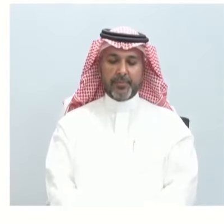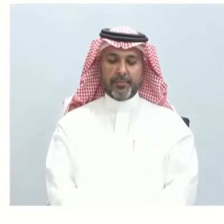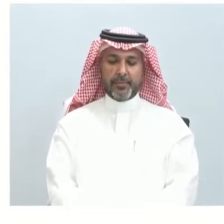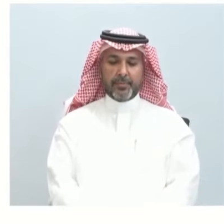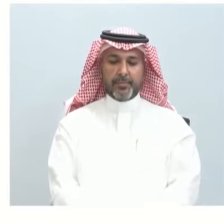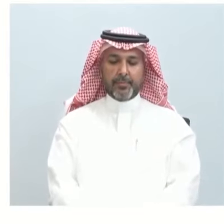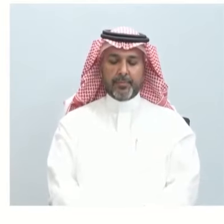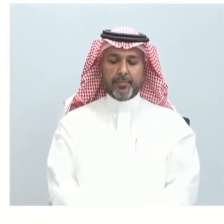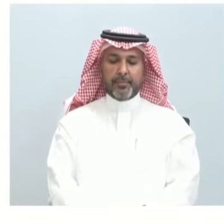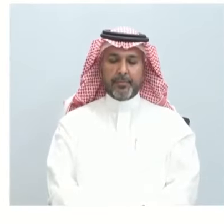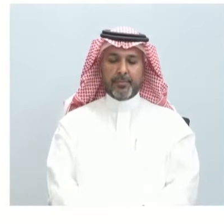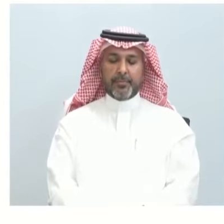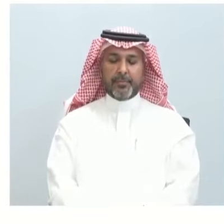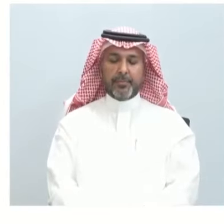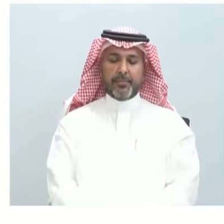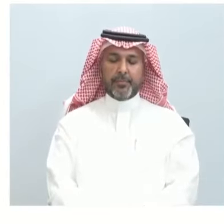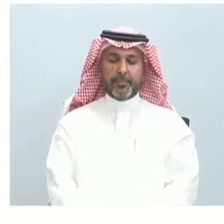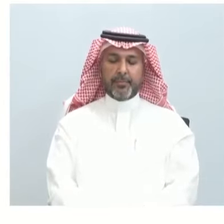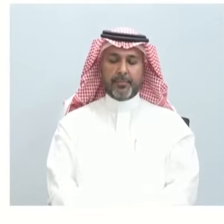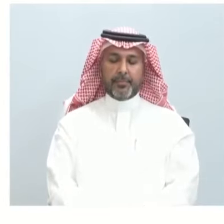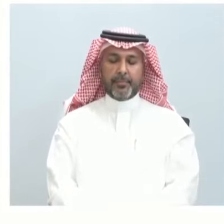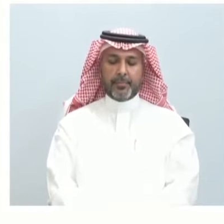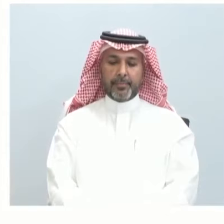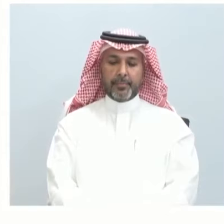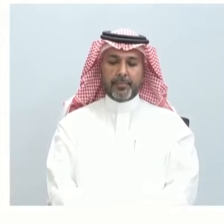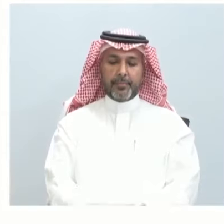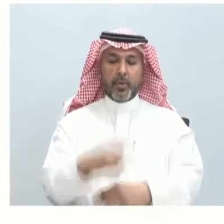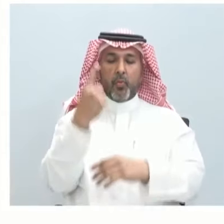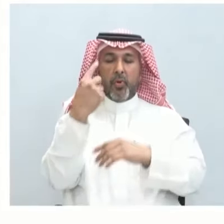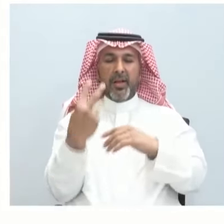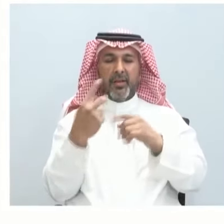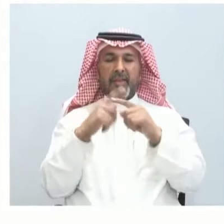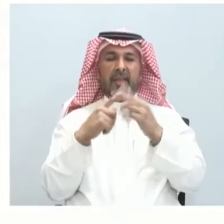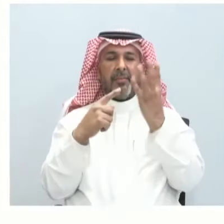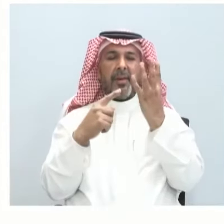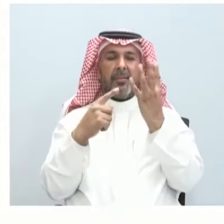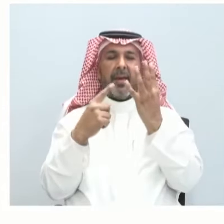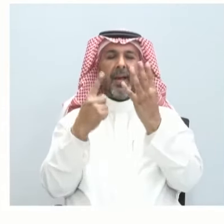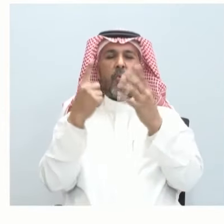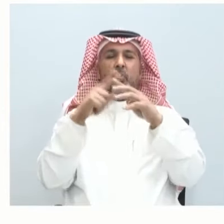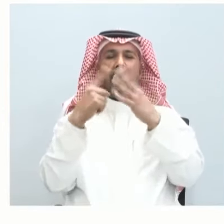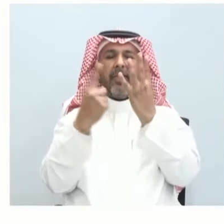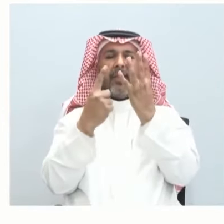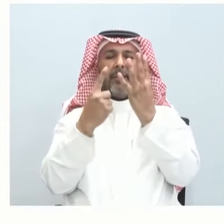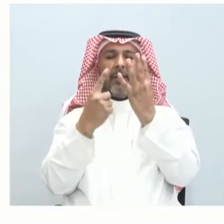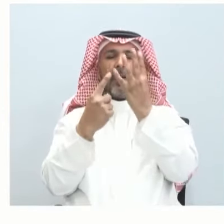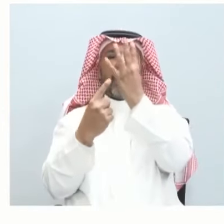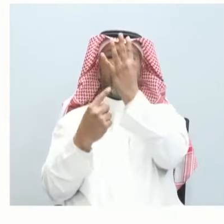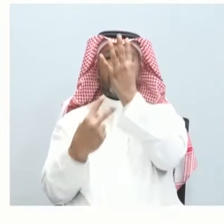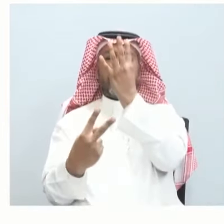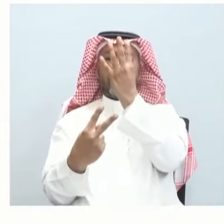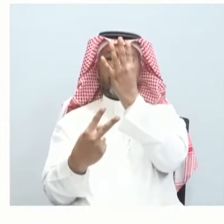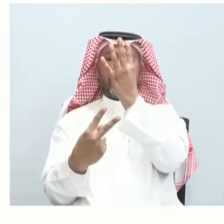الضرب وحيده حد بكثيره حدود نبدا عمليه الضرب على ما هو بداخل القوس اذا نجري عمليه الضرب الاولى